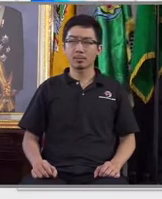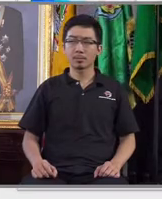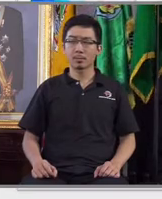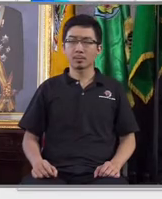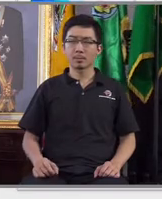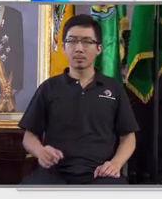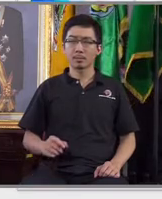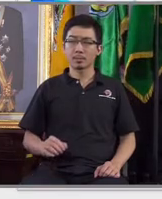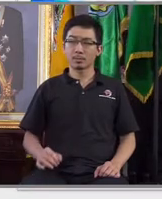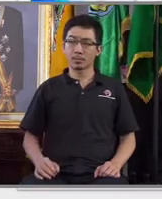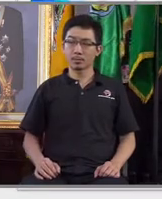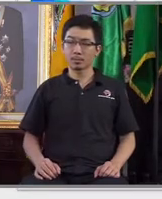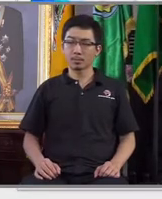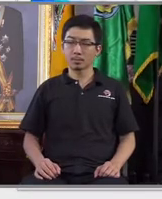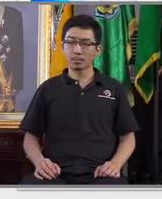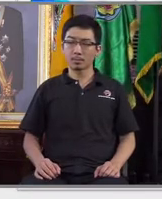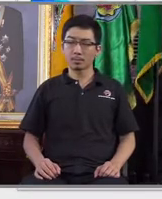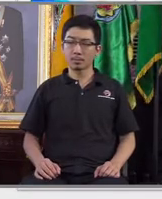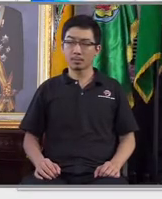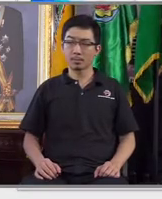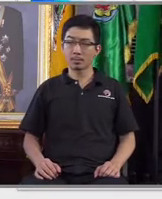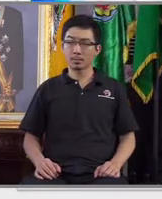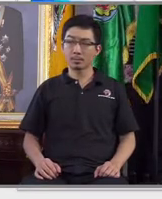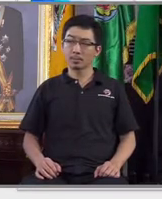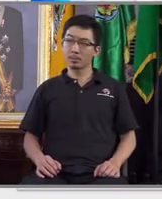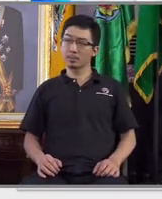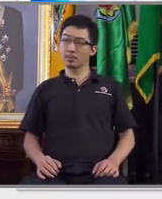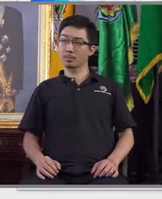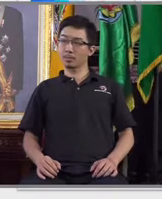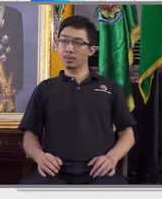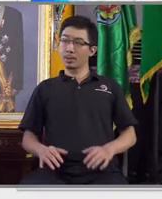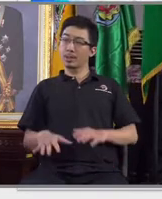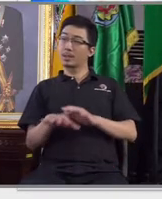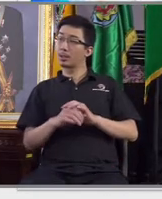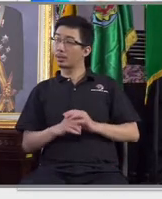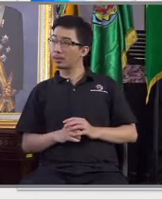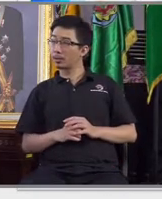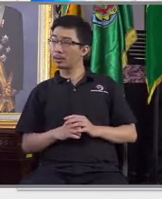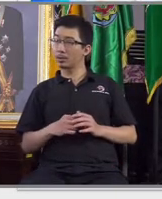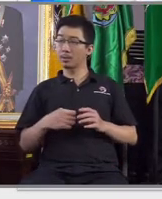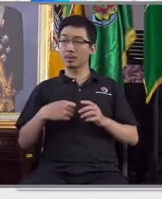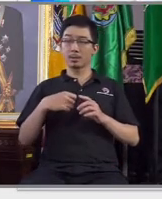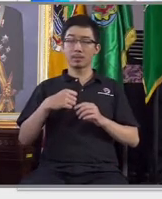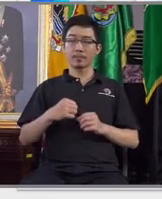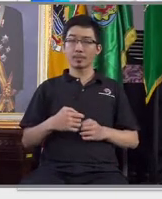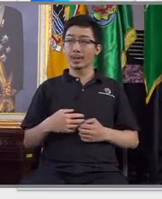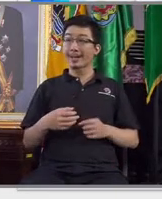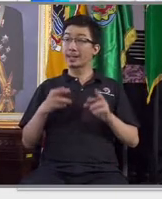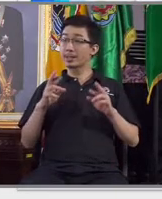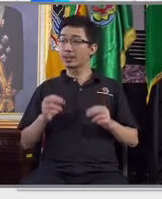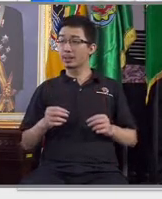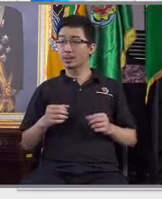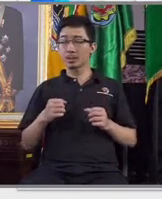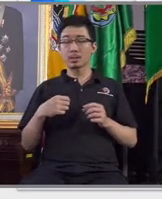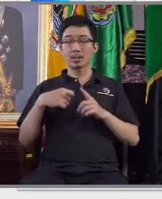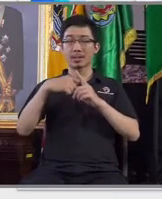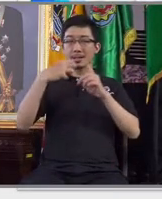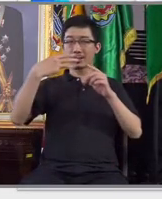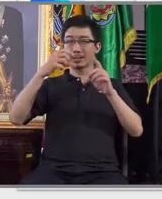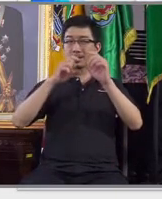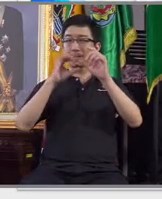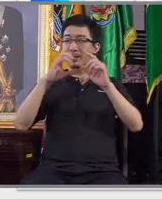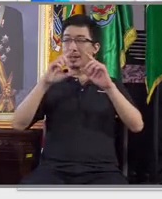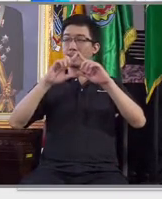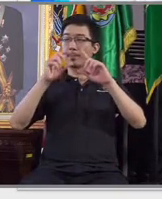Perda 1 tahun 2020 tentang revisi RT/RW Kabupaten Demak sudah ditetapkan tanggal